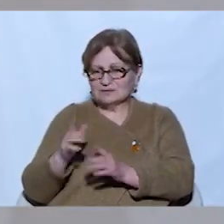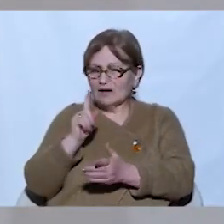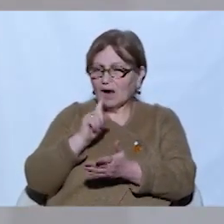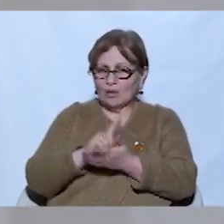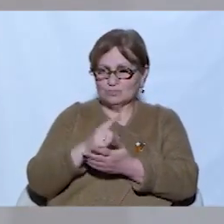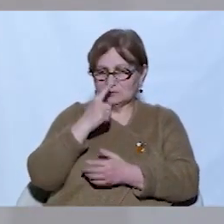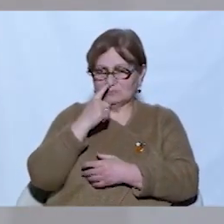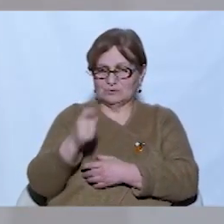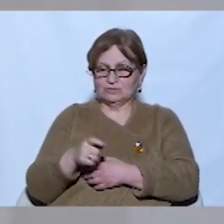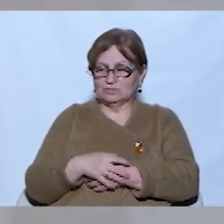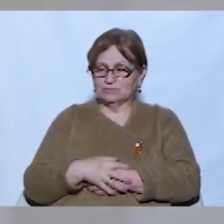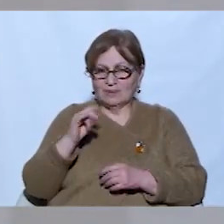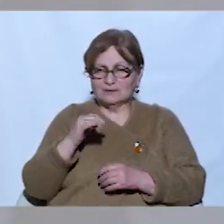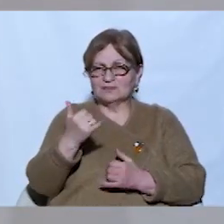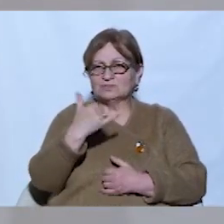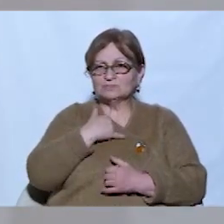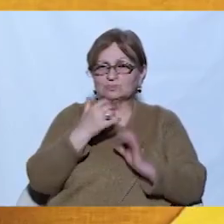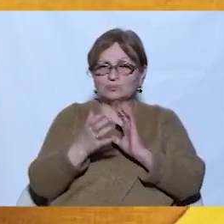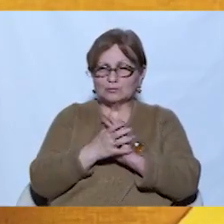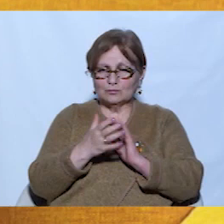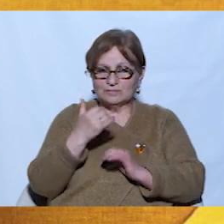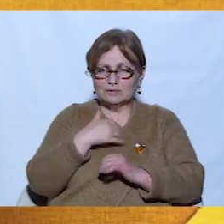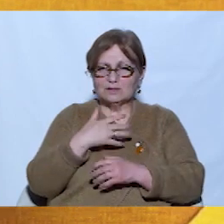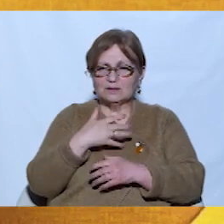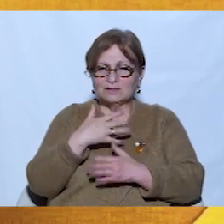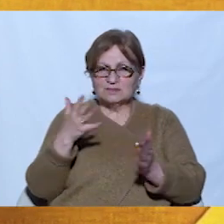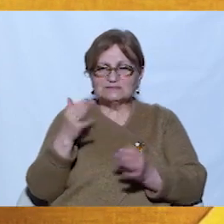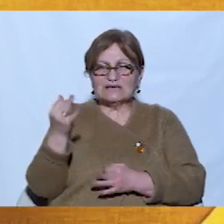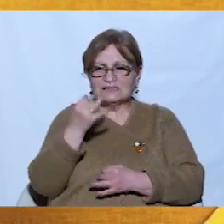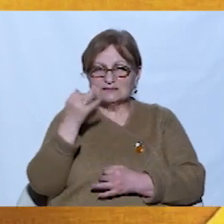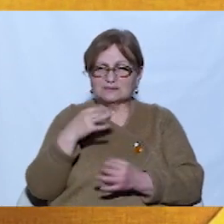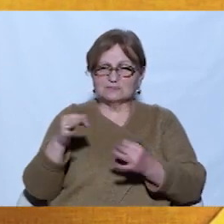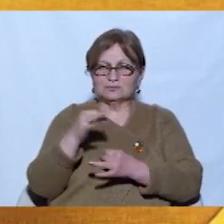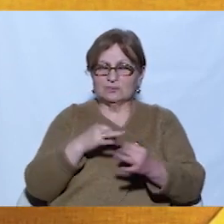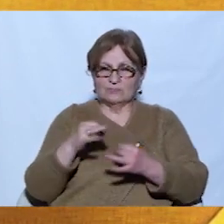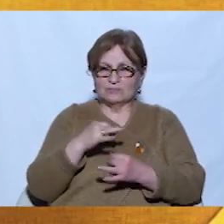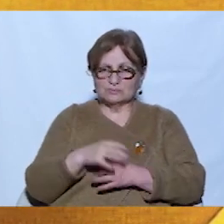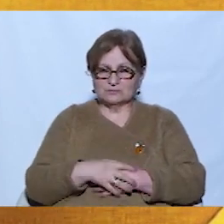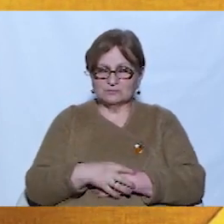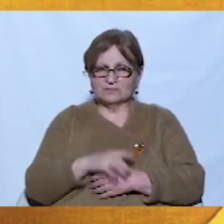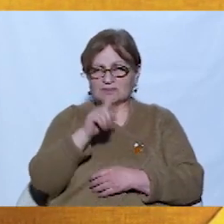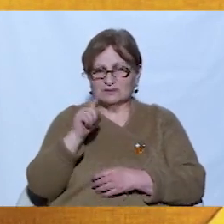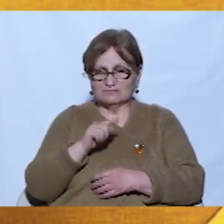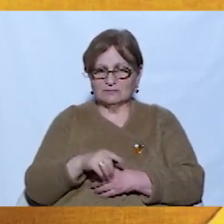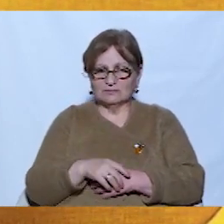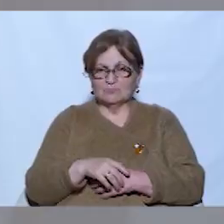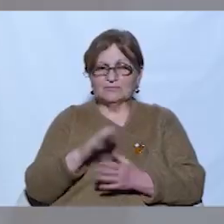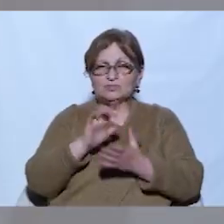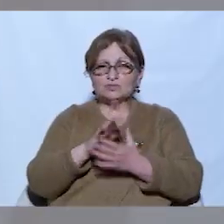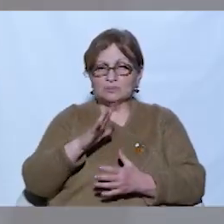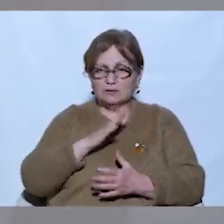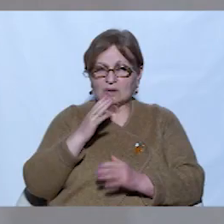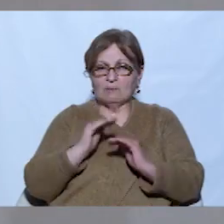ამასაც გააკეთებს მშობელი აქცენტს. ანა, ძალიან დიდი მადლობა სტუდიაში სტუმრობისთვის და ცხადია ძალიან დიდი მადლობა საინტერესო